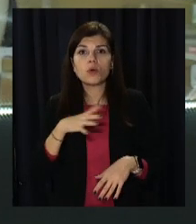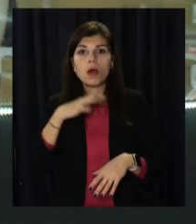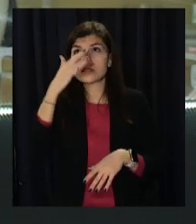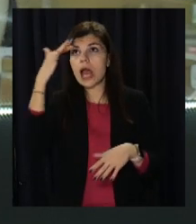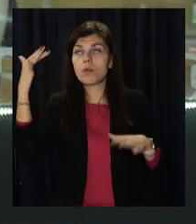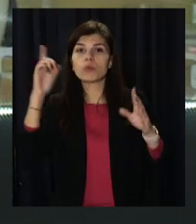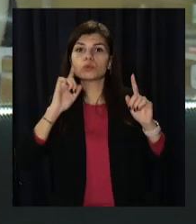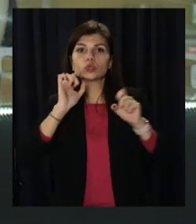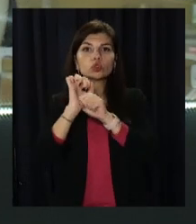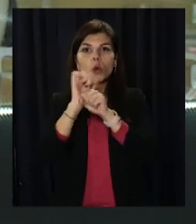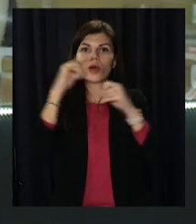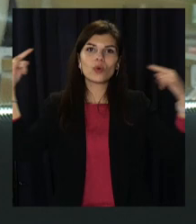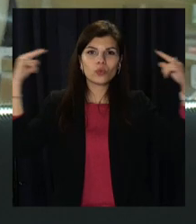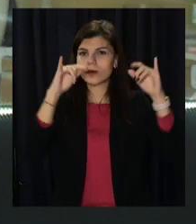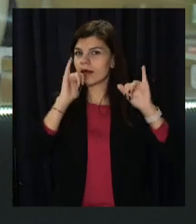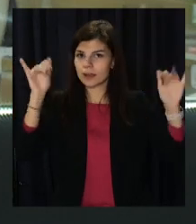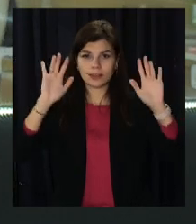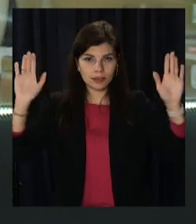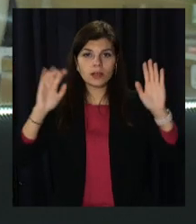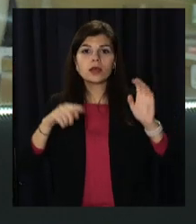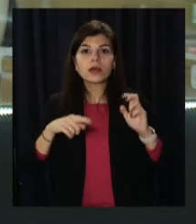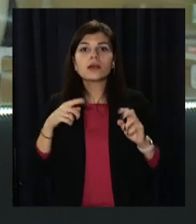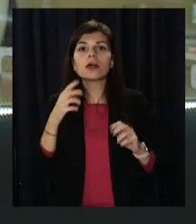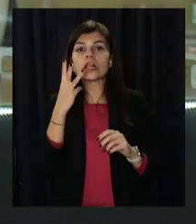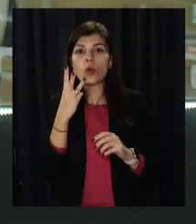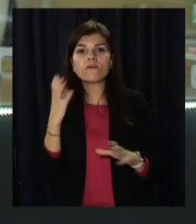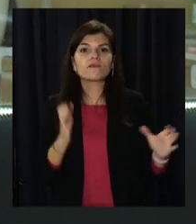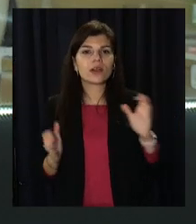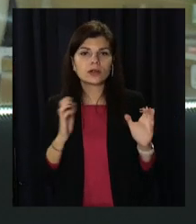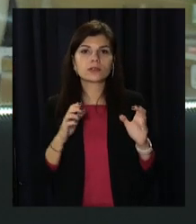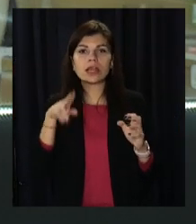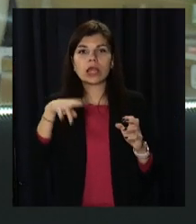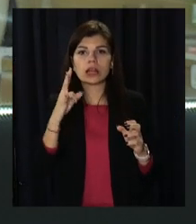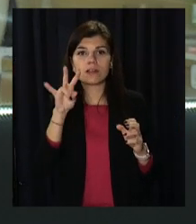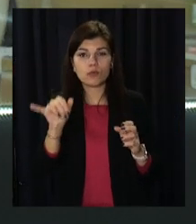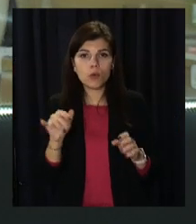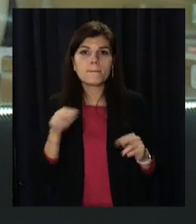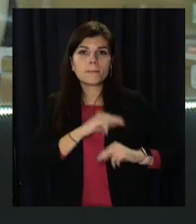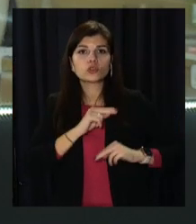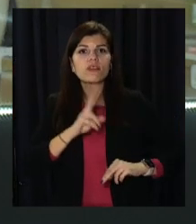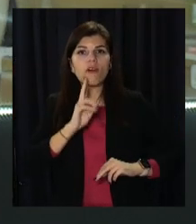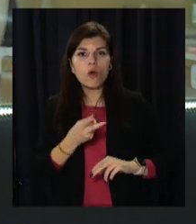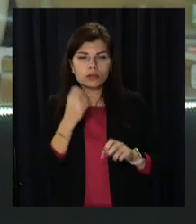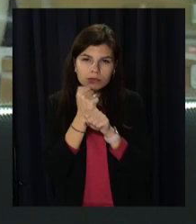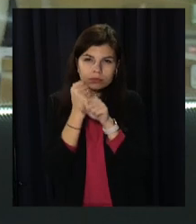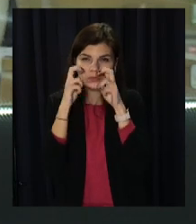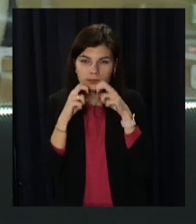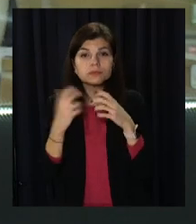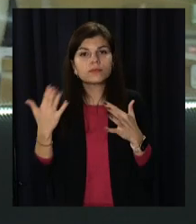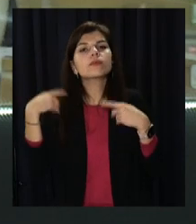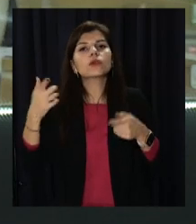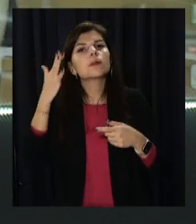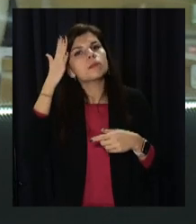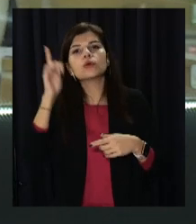небо. Над ініціативою хлопці та дівчата трьох факультетів і коледжу ДНУ працювали 2 роки. Наступна їхня мрія